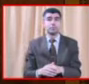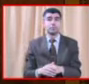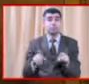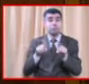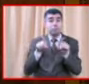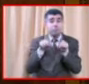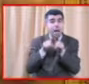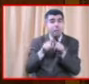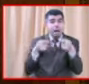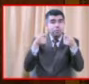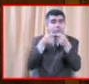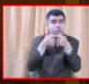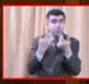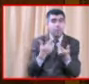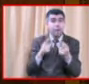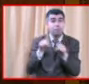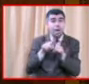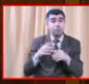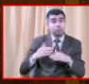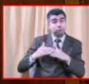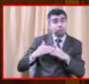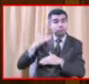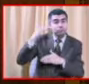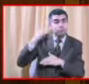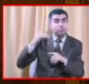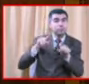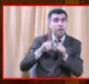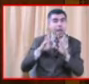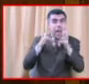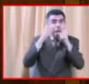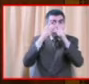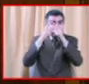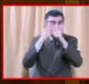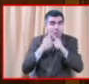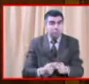وللمقارنة فقط، فأكبر حجم سجل